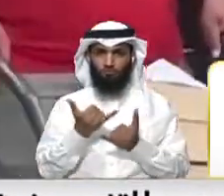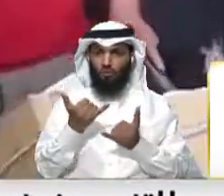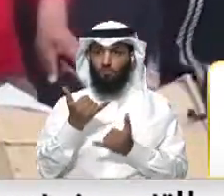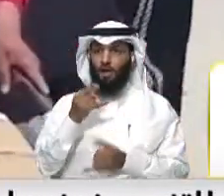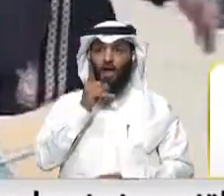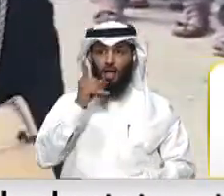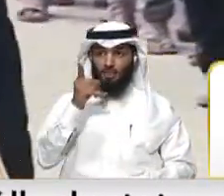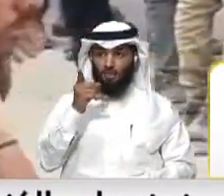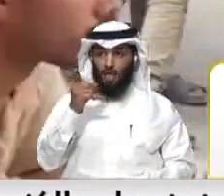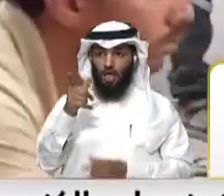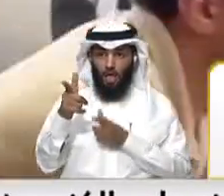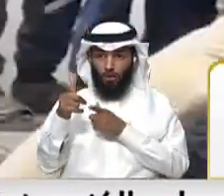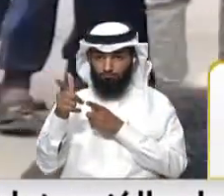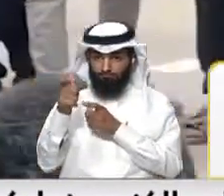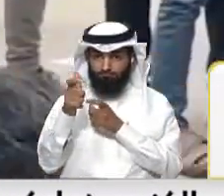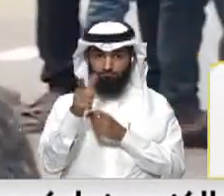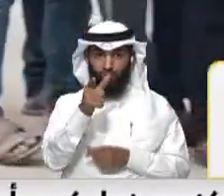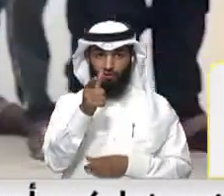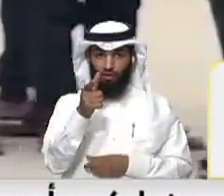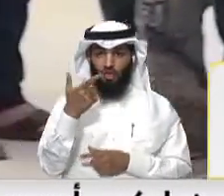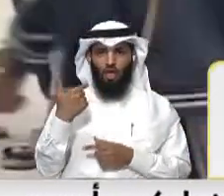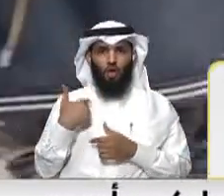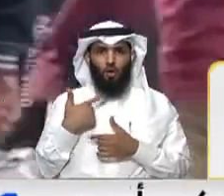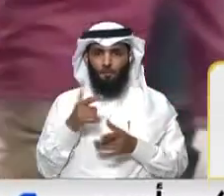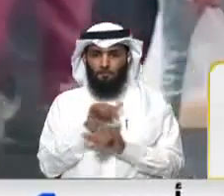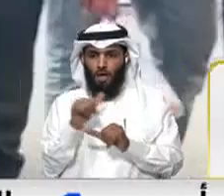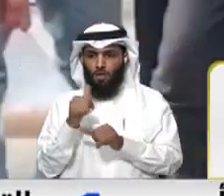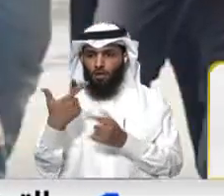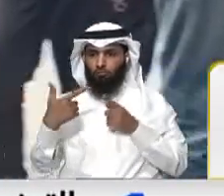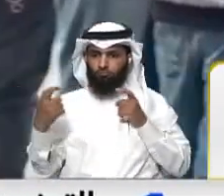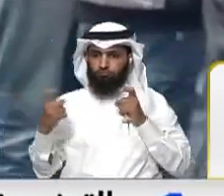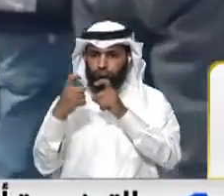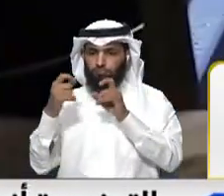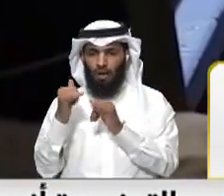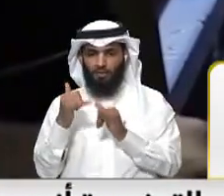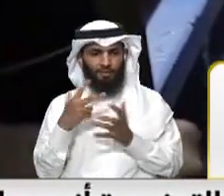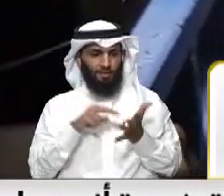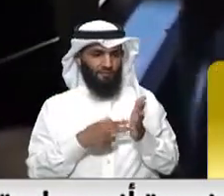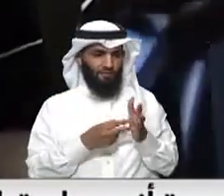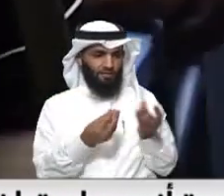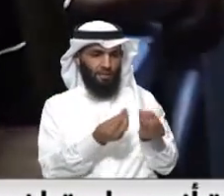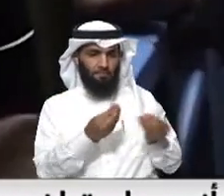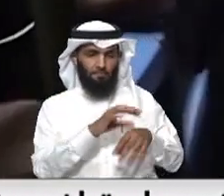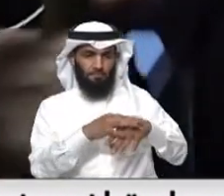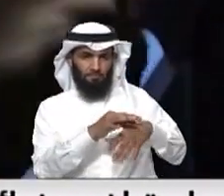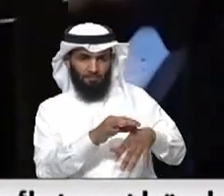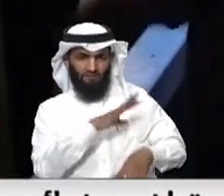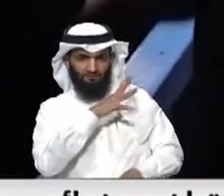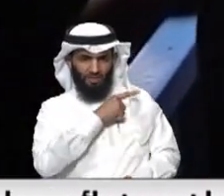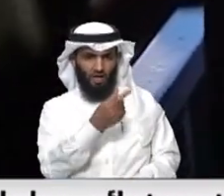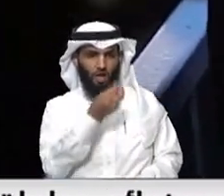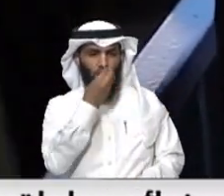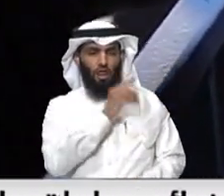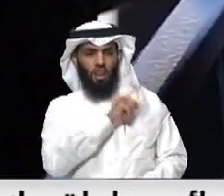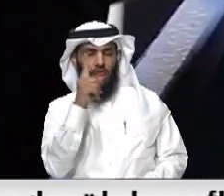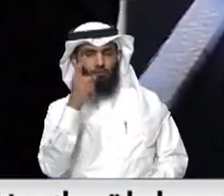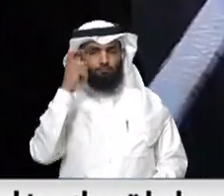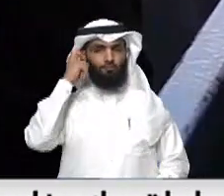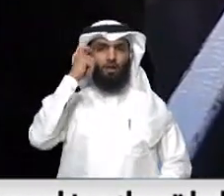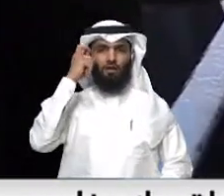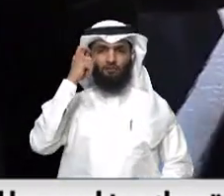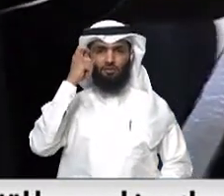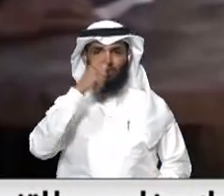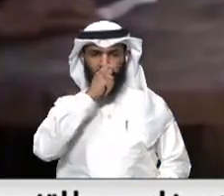المدني كما انه ينسف مفهوم الامن الاستراتيجي الذي تشن الحرب تحت